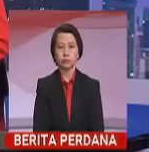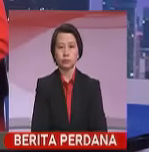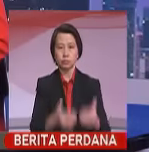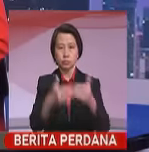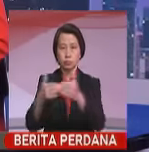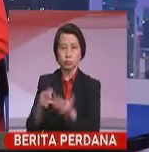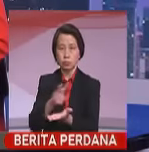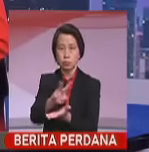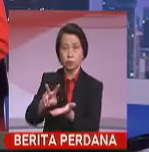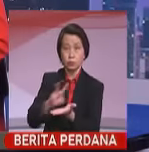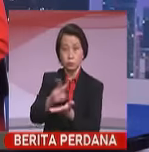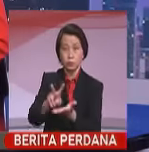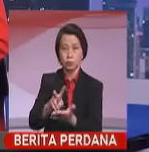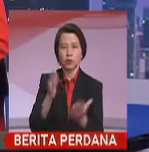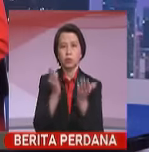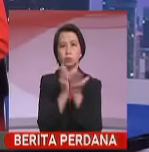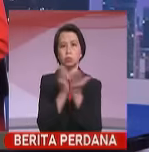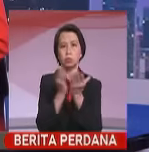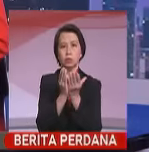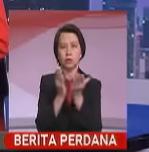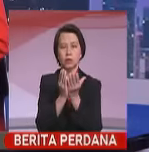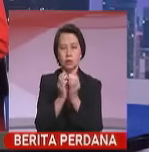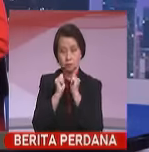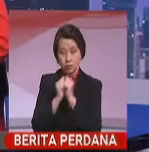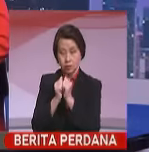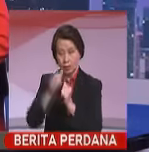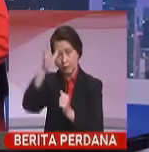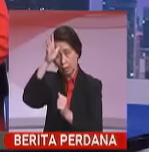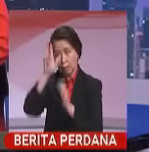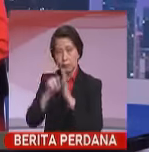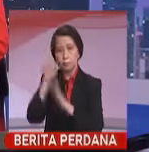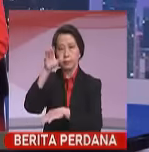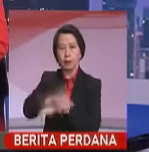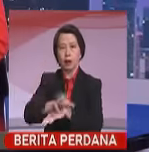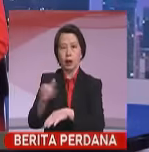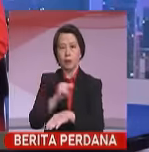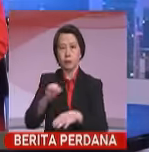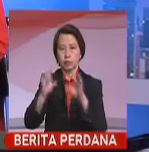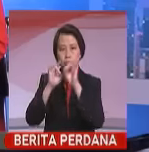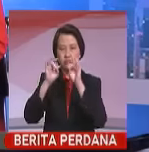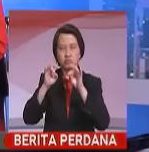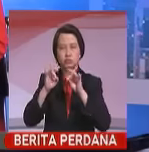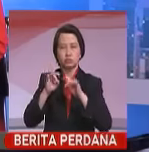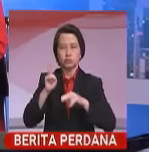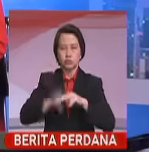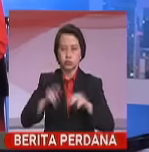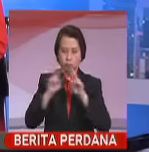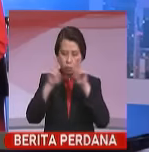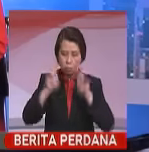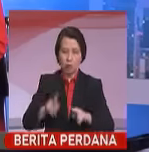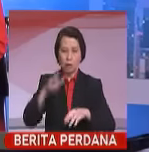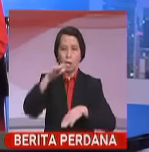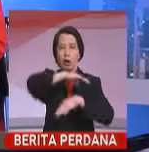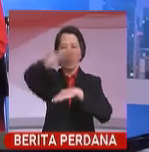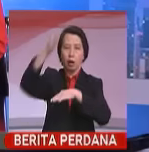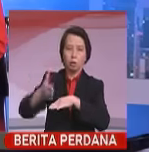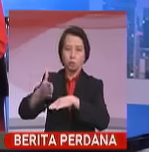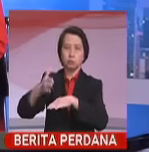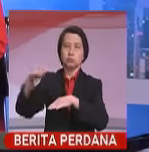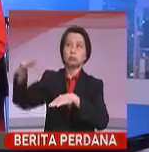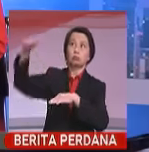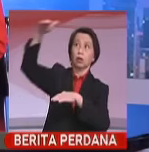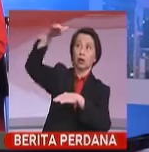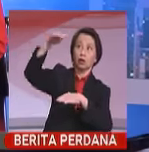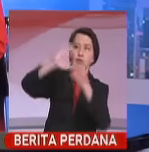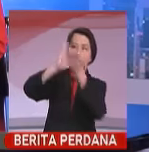Susulan video tular pelajar yang bertemankan bapanya terpaksa mengambil peperiksaan secara dalam talian di atas bukit dengan